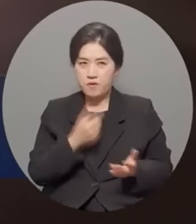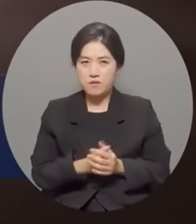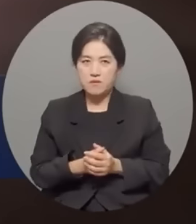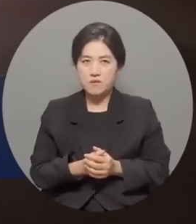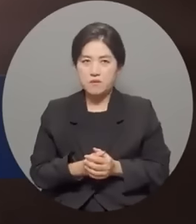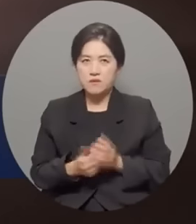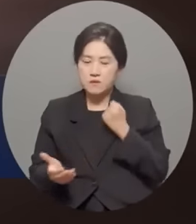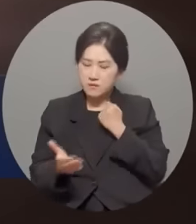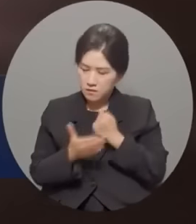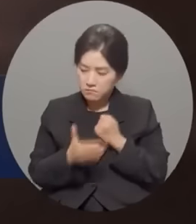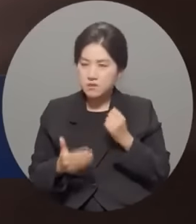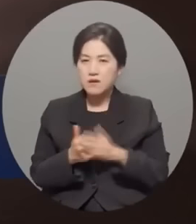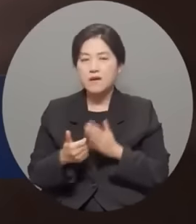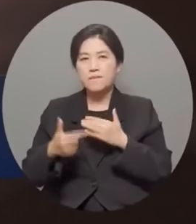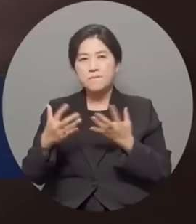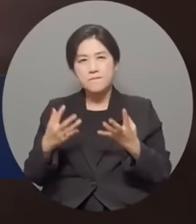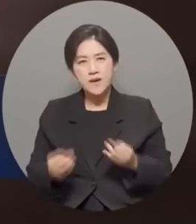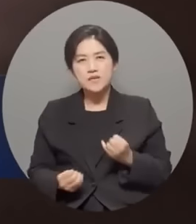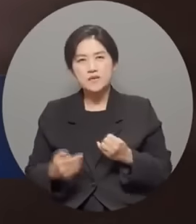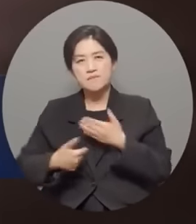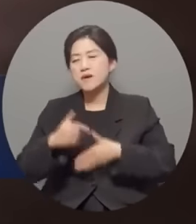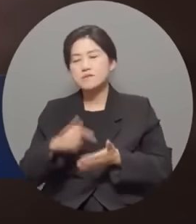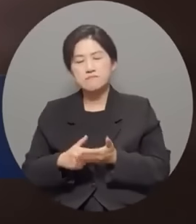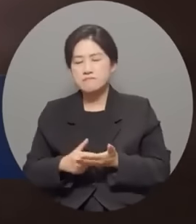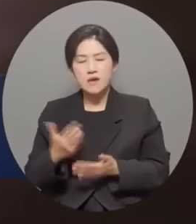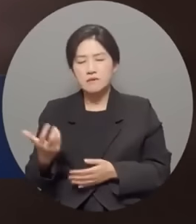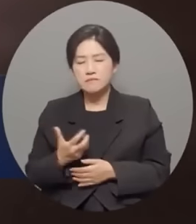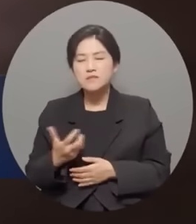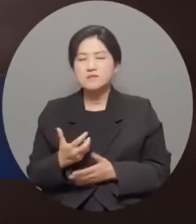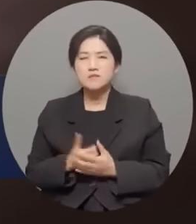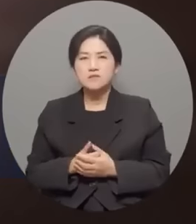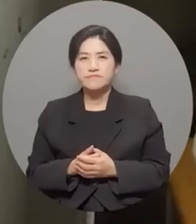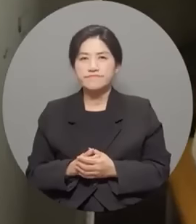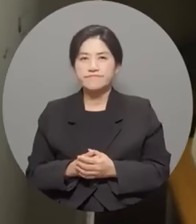도와줬어요 이거 많이많이 마